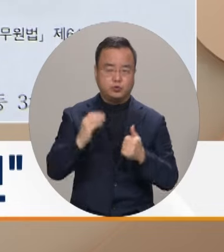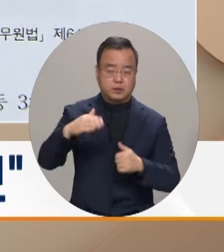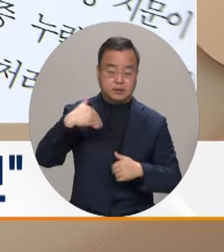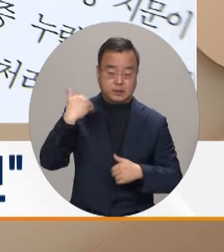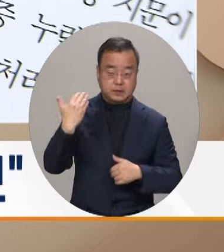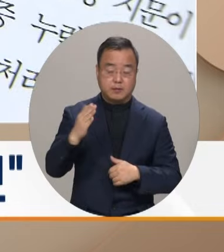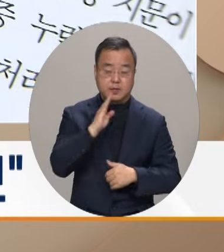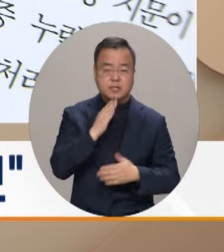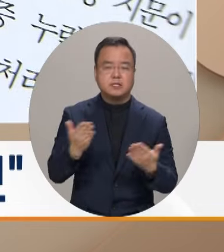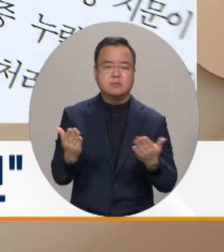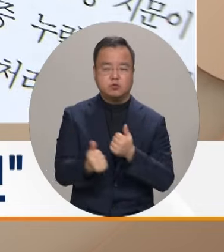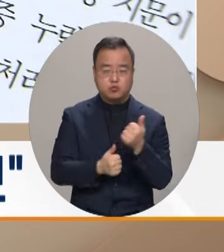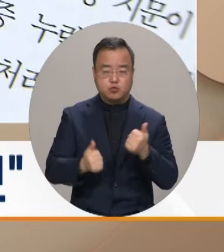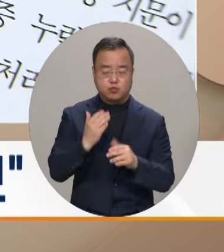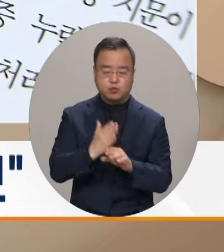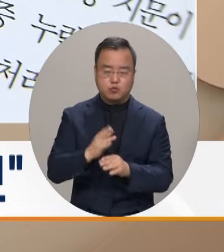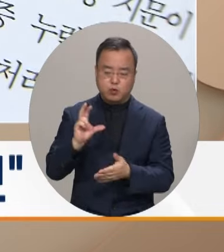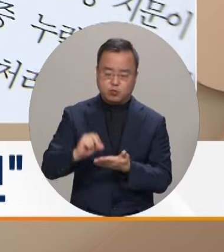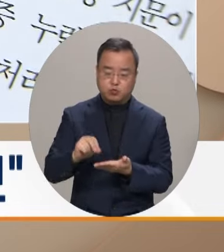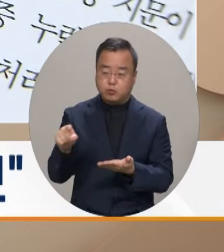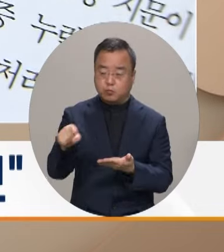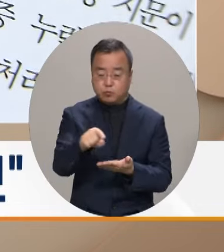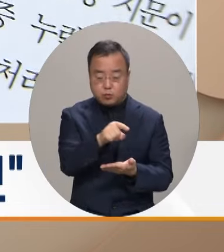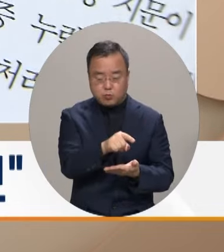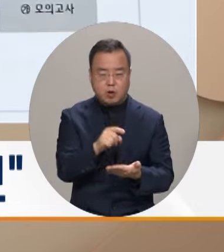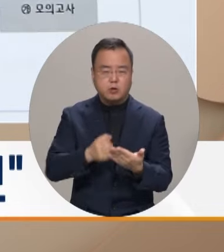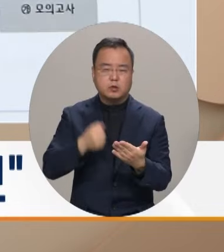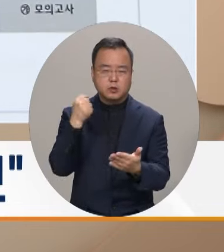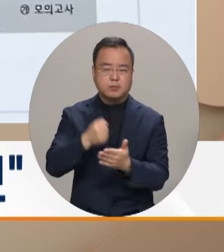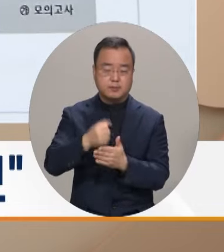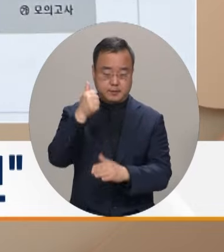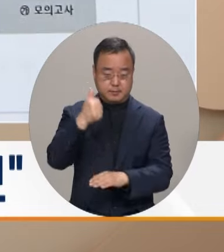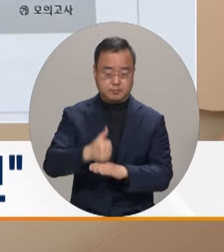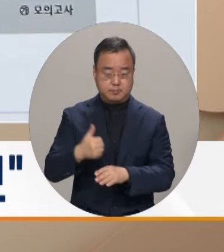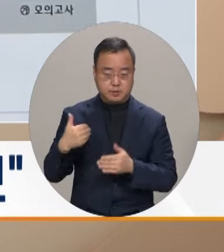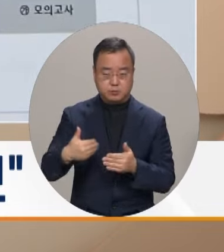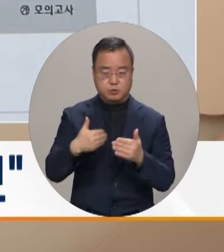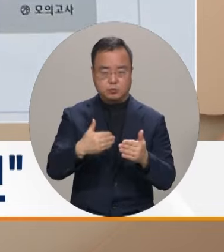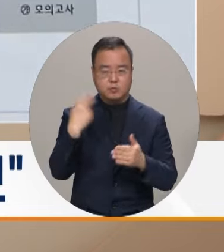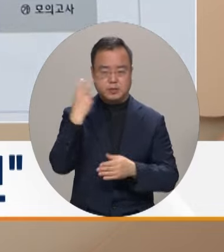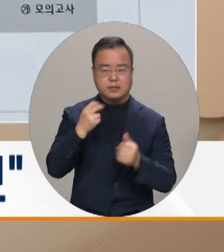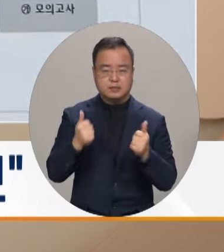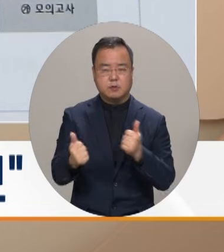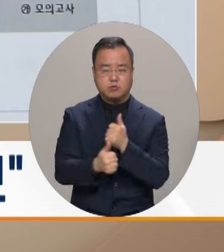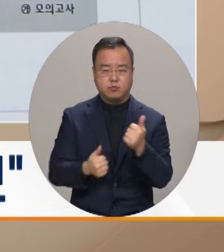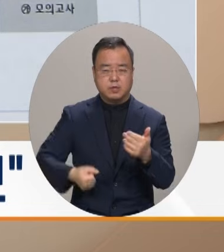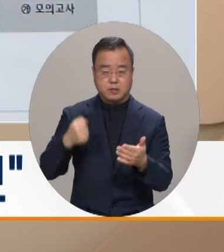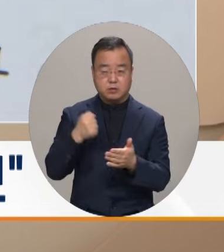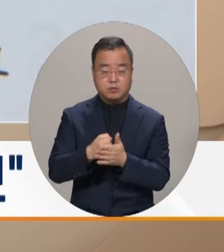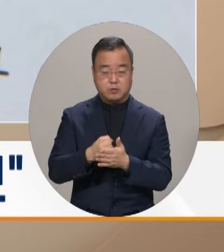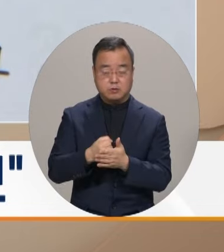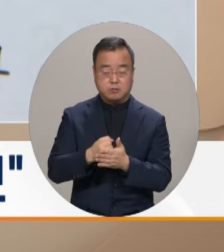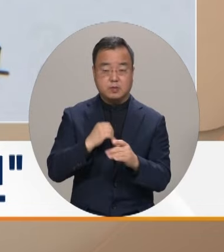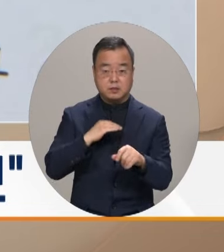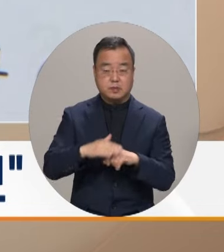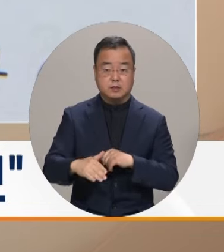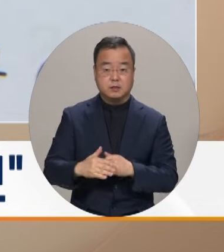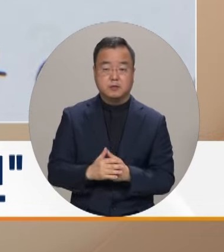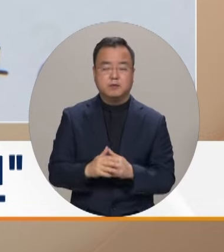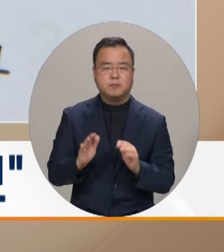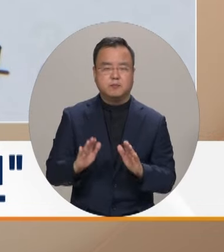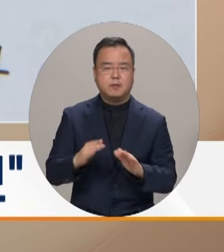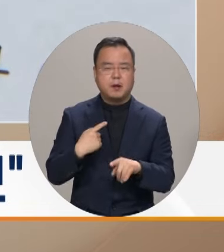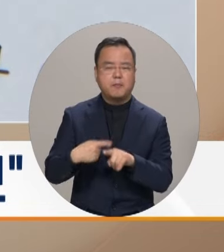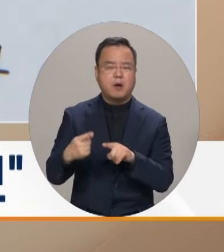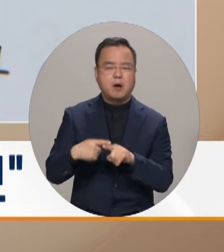실무위원회에서 어떤 안건을 다룰지 정하고이 최종적으로 심사위원회가 결정하는 방식으로 진행이 됩니다이